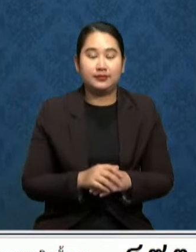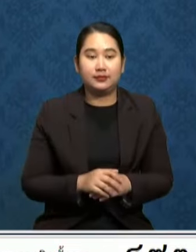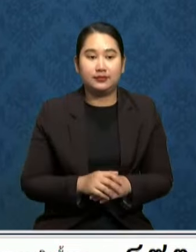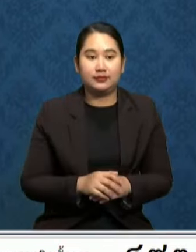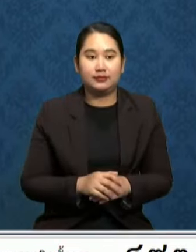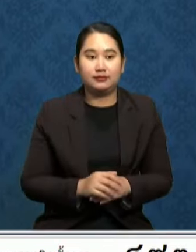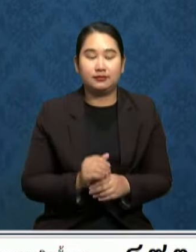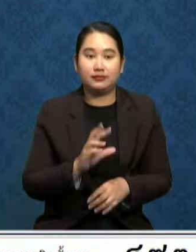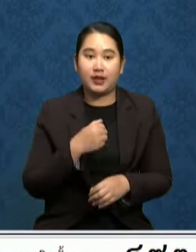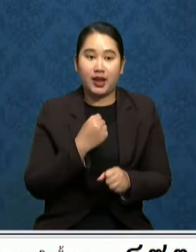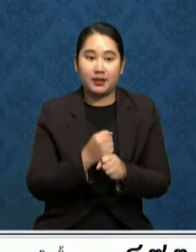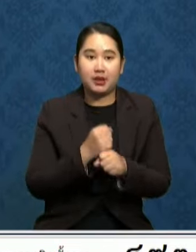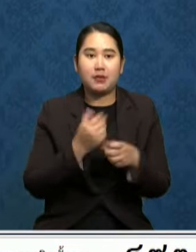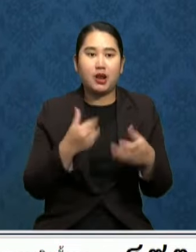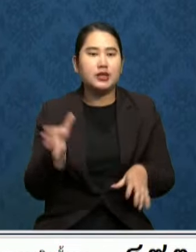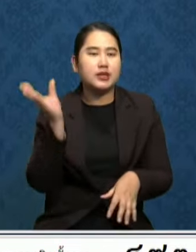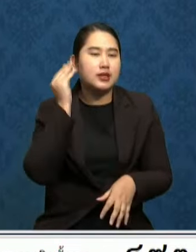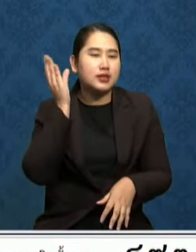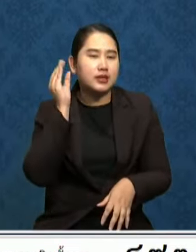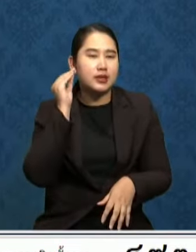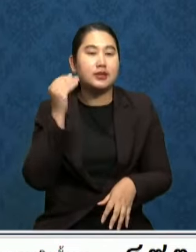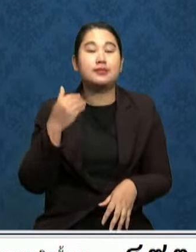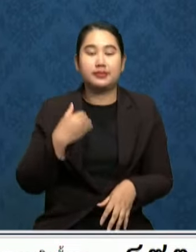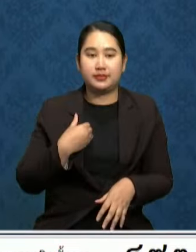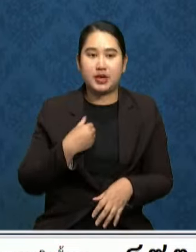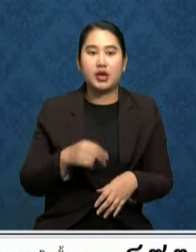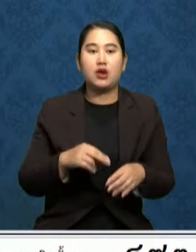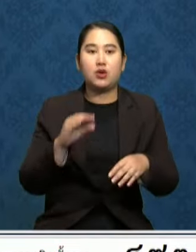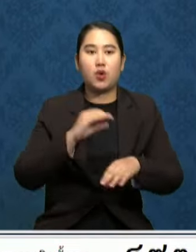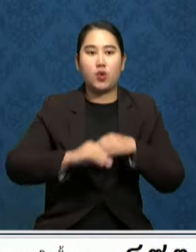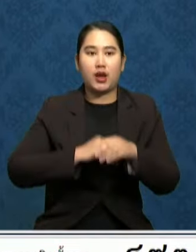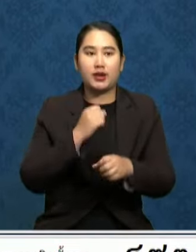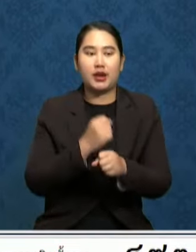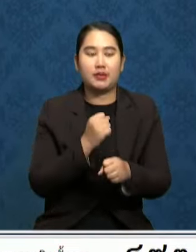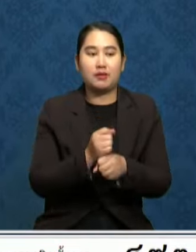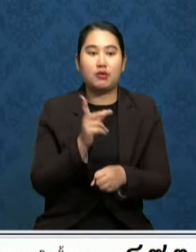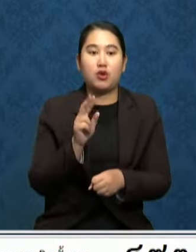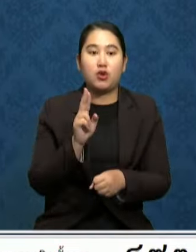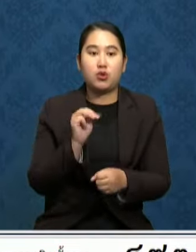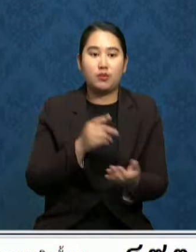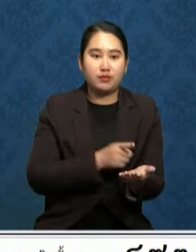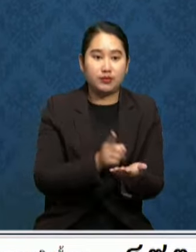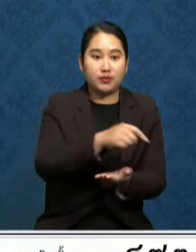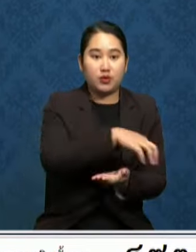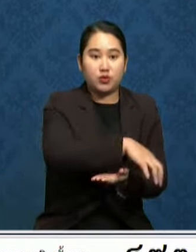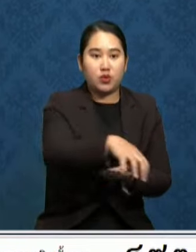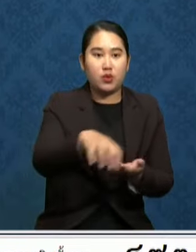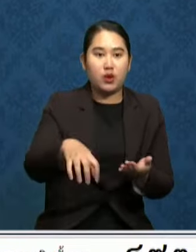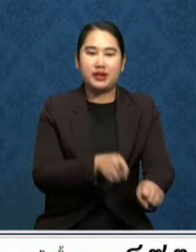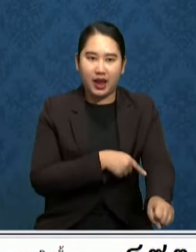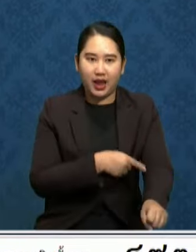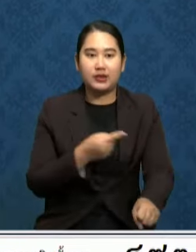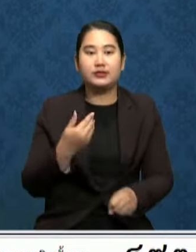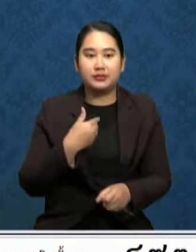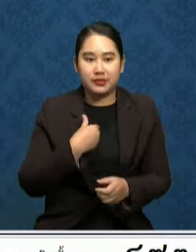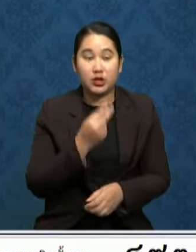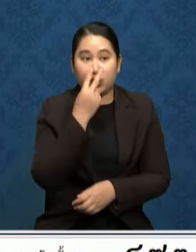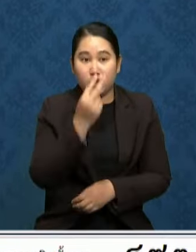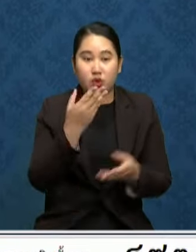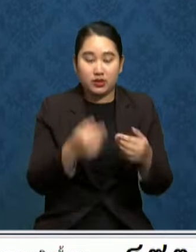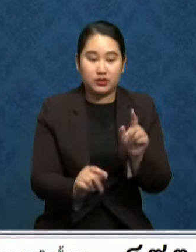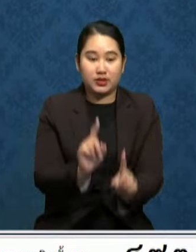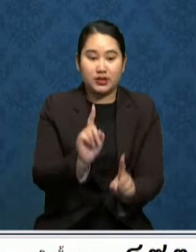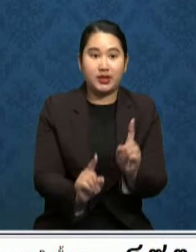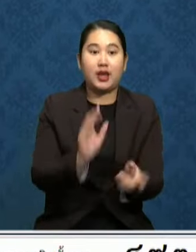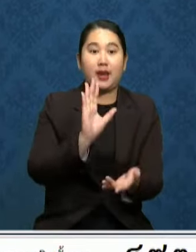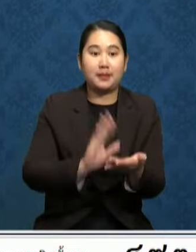ได้มีการทำ ผมได้ยิชอเสยงเดงนามมาตลอดวาโงการของกรมโยทา ก่สรางนั่นสร้างนี่มีความลาช้าครับพดูเศติก็เห